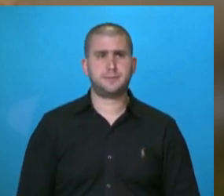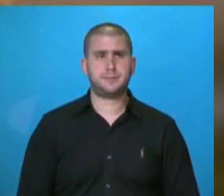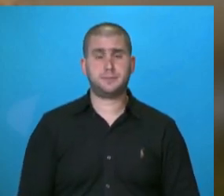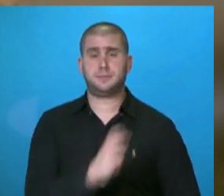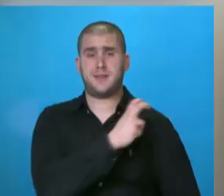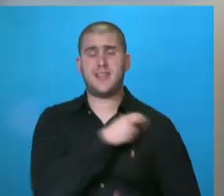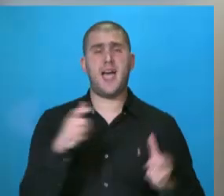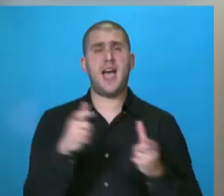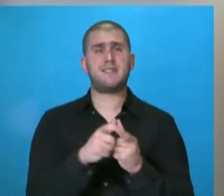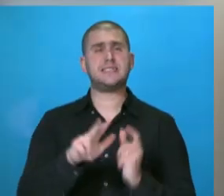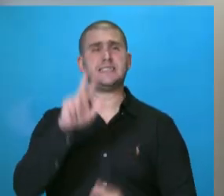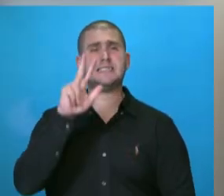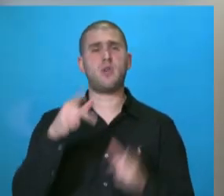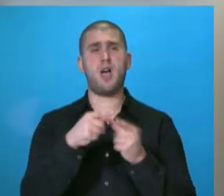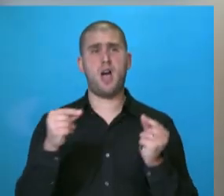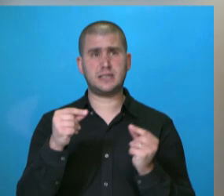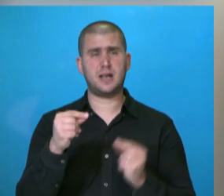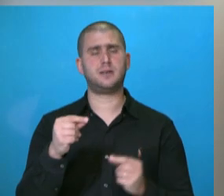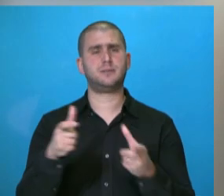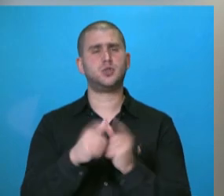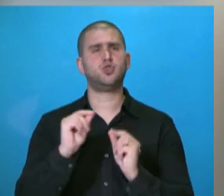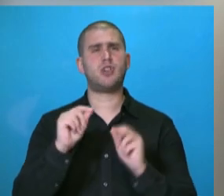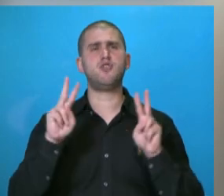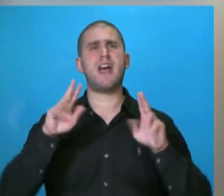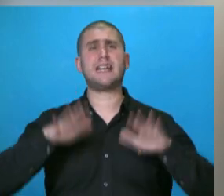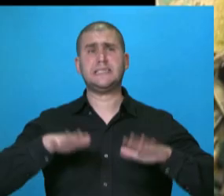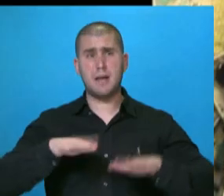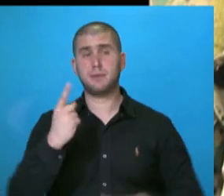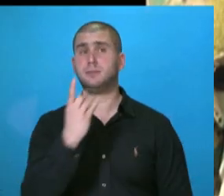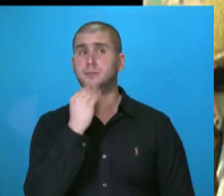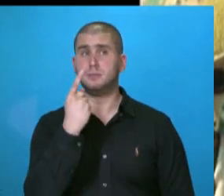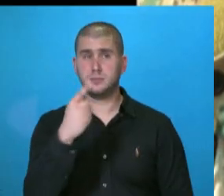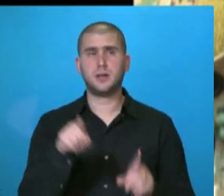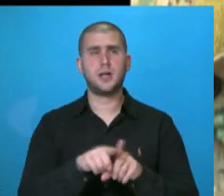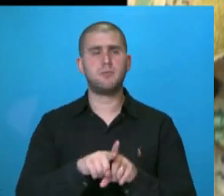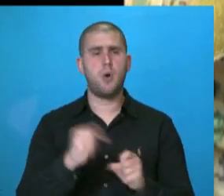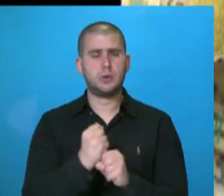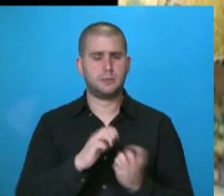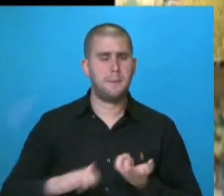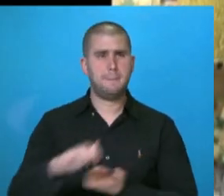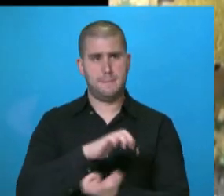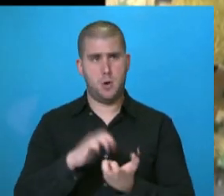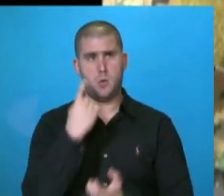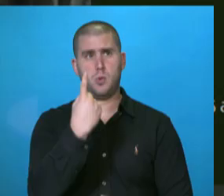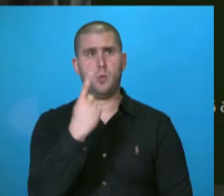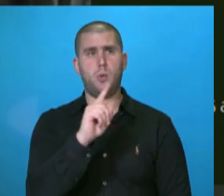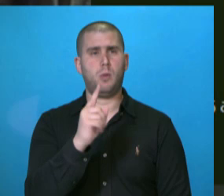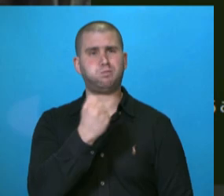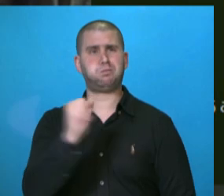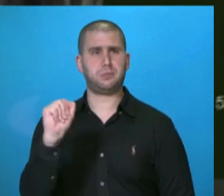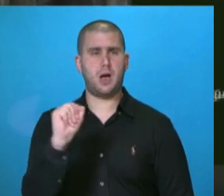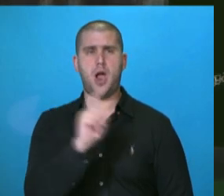מפקד חטיבה צפון הרצועה בזרוע הצבאית של הג'יהאד נחשב בישראל טראבל מייקר שאינו שר למרותו של